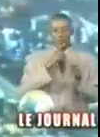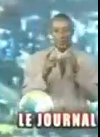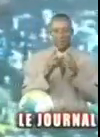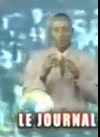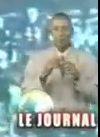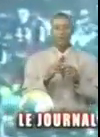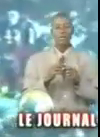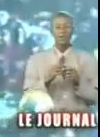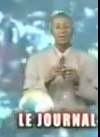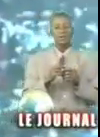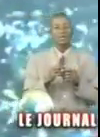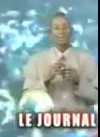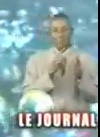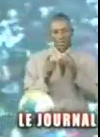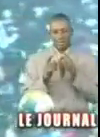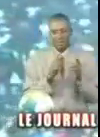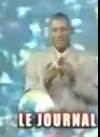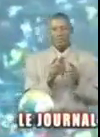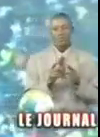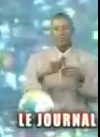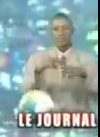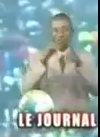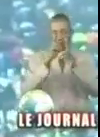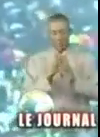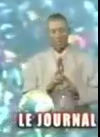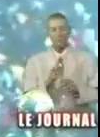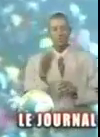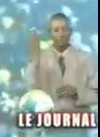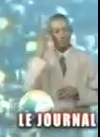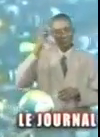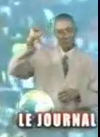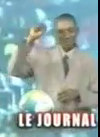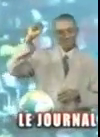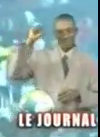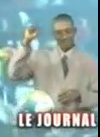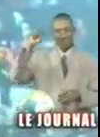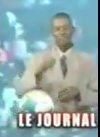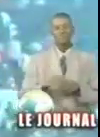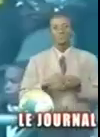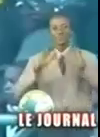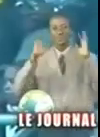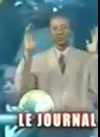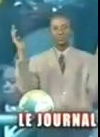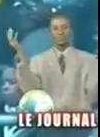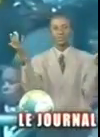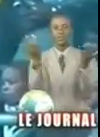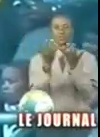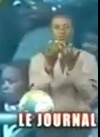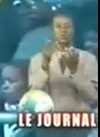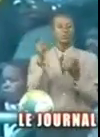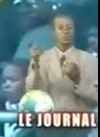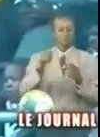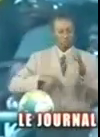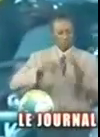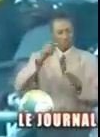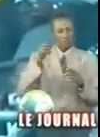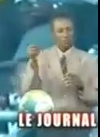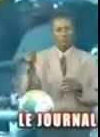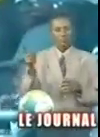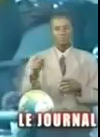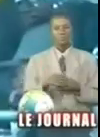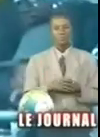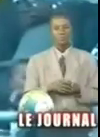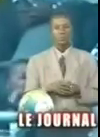la cérémonie officielle d'hommage à Nelson Mandela. Le gigantesque stade de Soccer City a accueilli